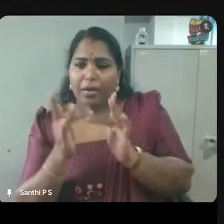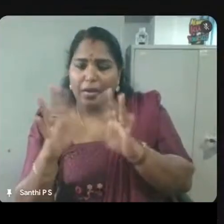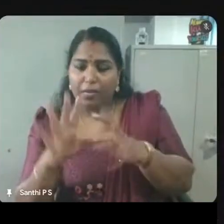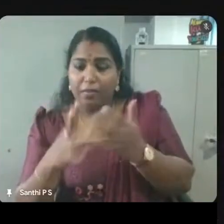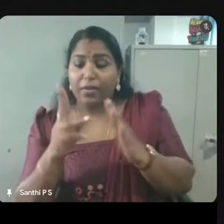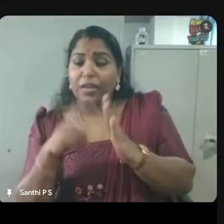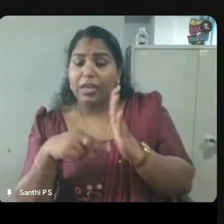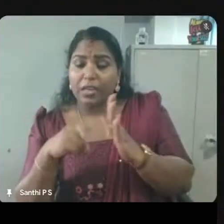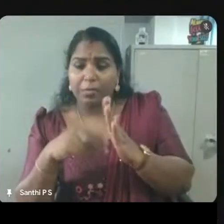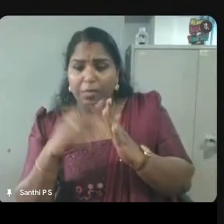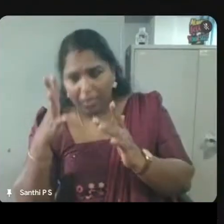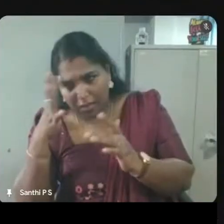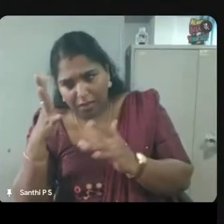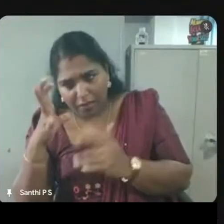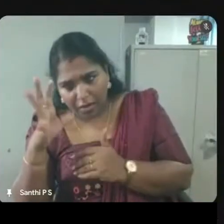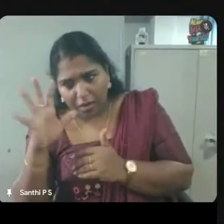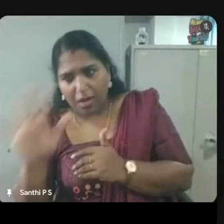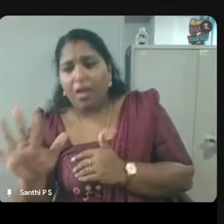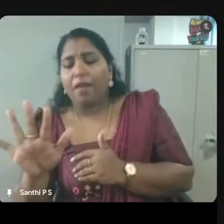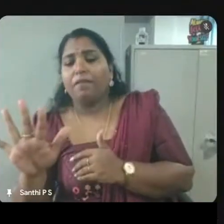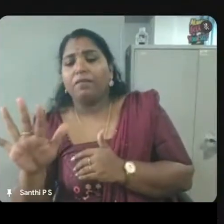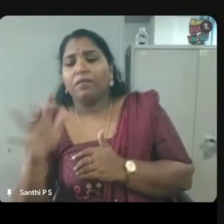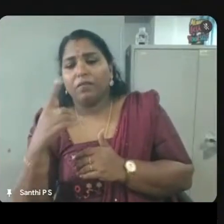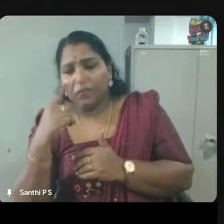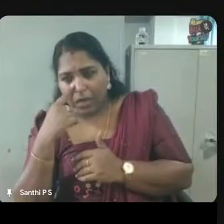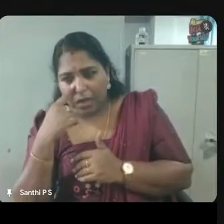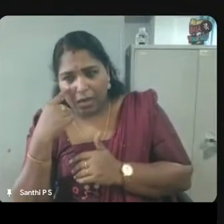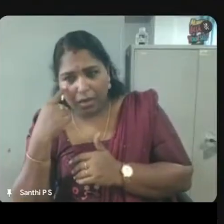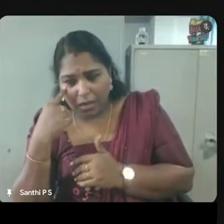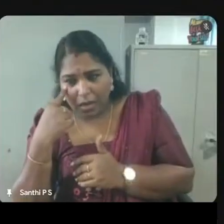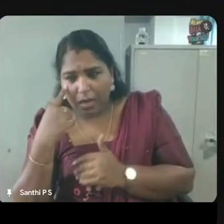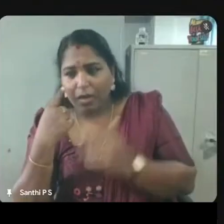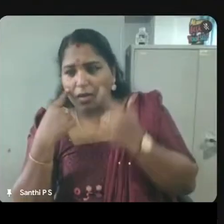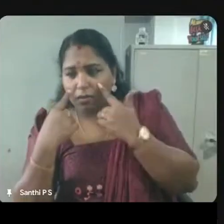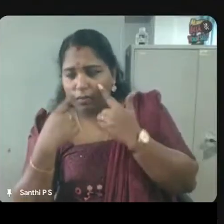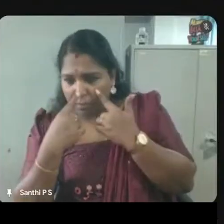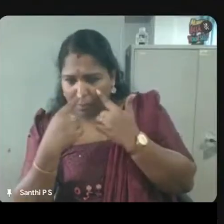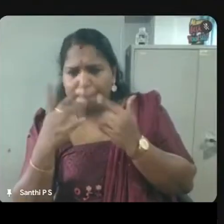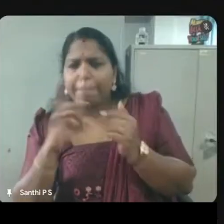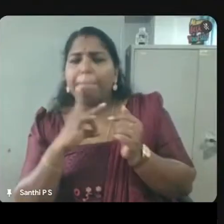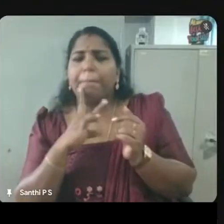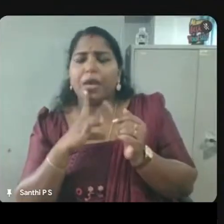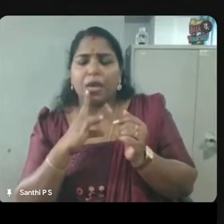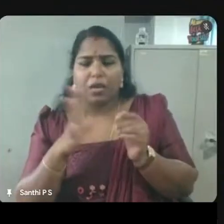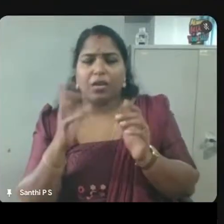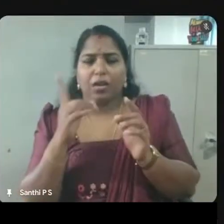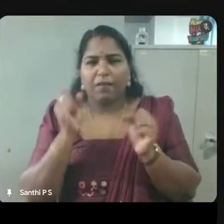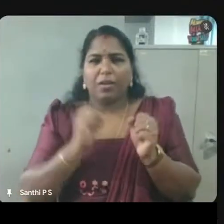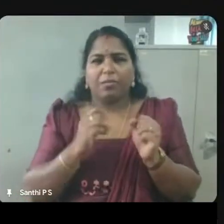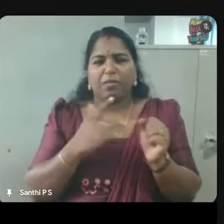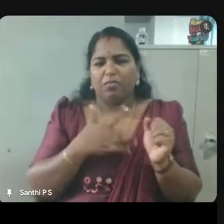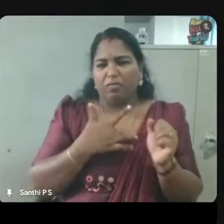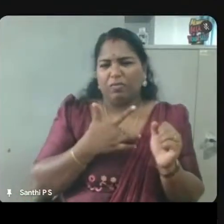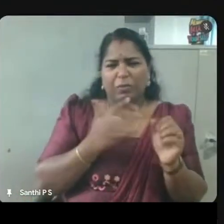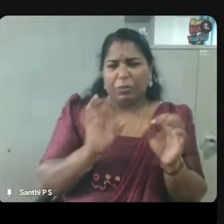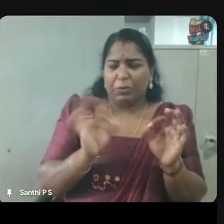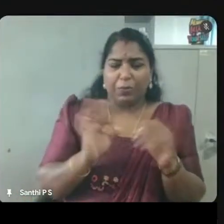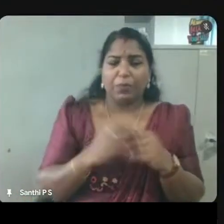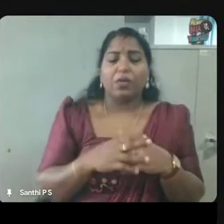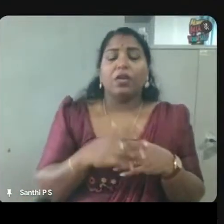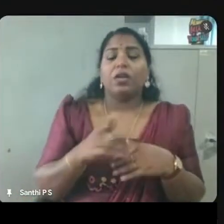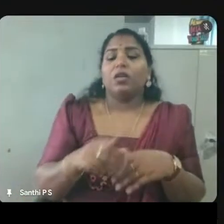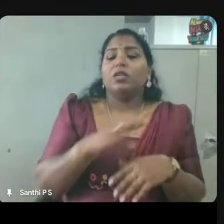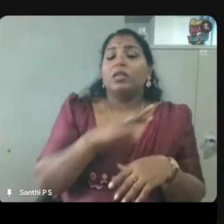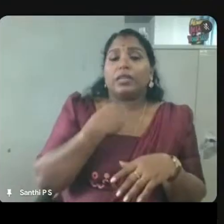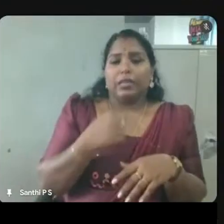തലവേദനയുണ്ട്, കണ്ണിന് ചുറ്റും പിരികത്തിന് താഴെയും പെയിനും ആൻഡ് ഡിസ്കംഫർട്ടും ഫീൽ ചെയ്യുന്നുണ്ട്. അപ്പോൾ ഇതിൽ കുറച്ച് റിസ്ക് ഫാക്ടേഴ്സ് ഞാൻ നോട്ടീസ് ചെയ്യുന്നുണ്ട്.